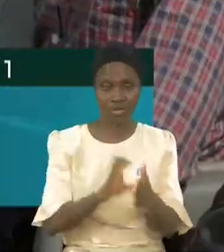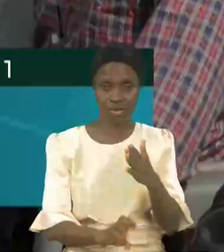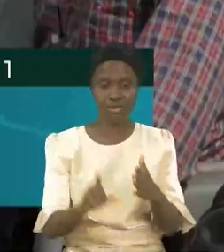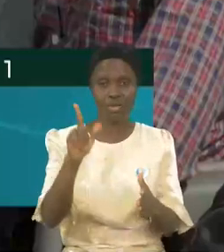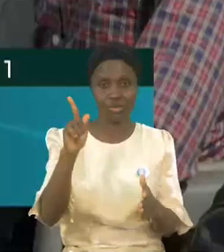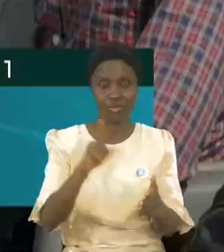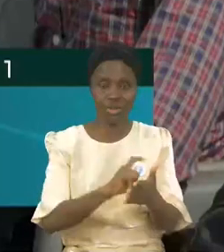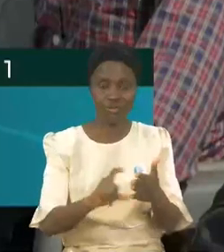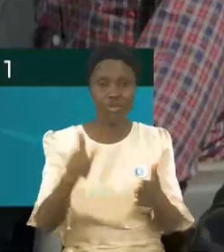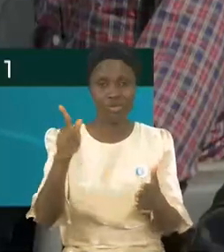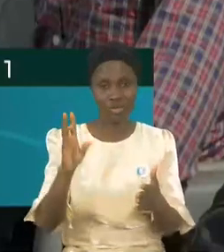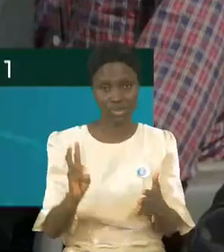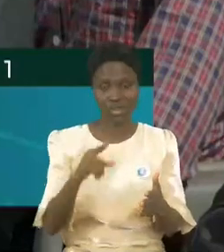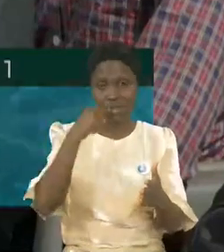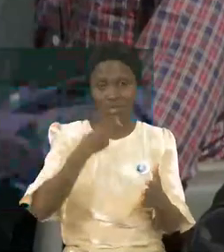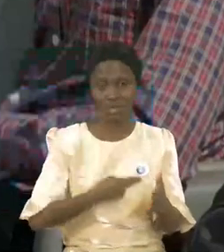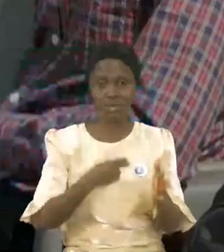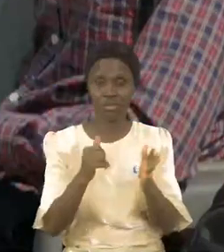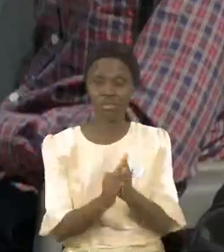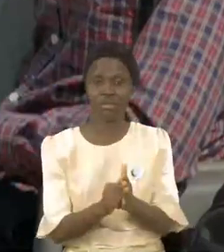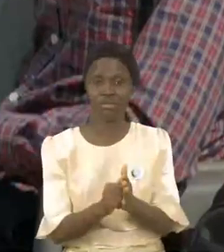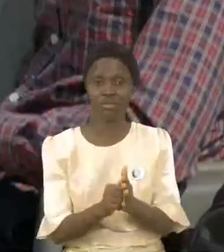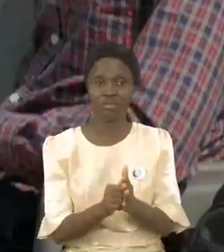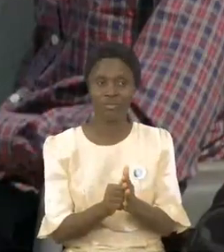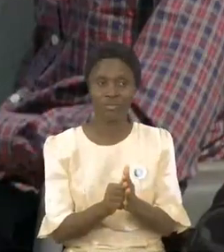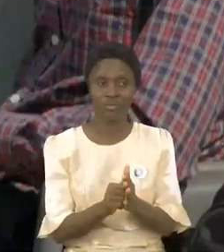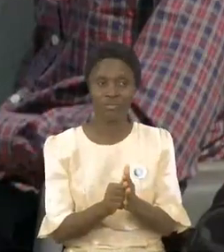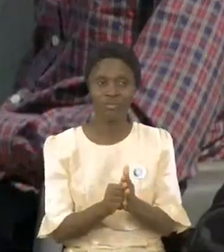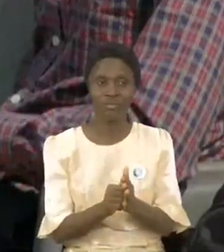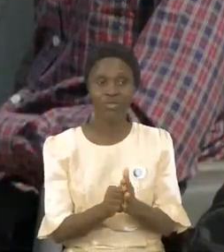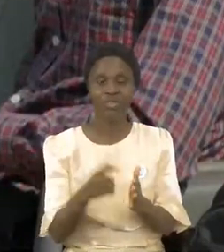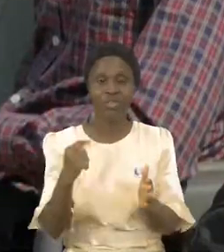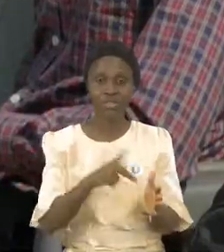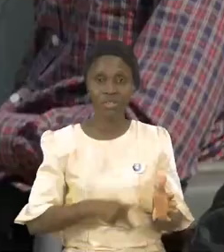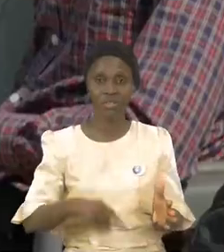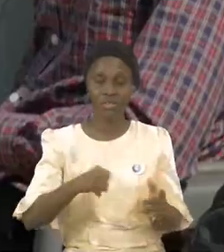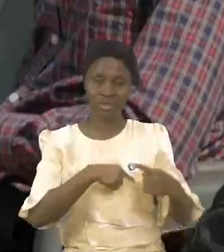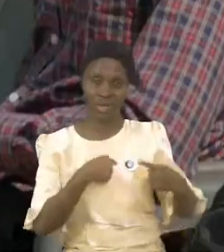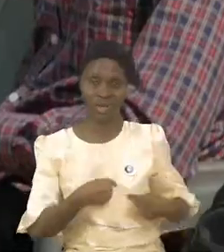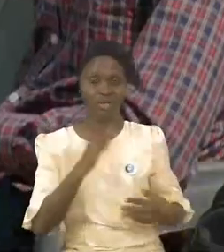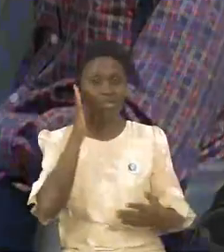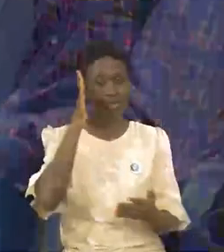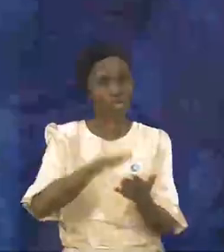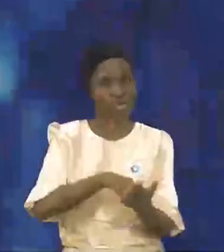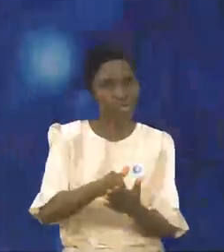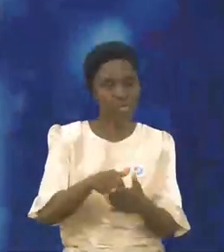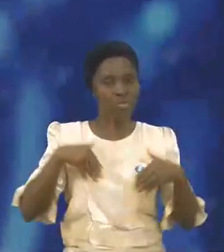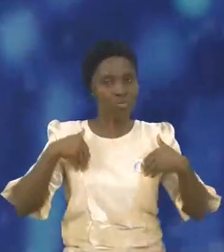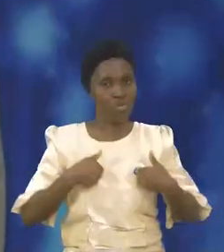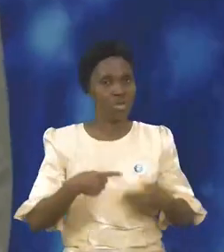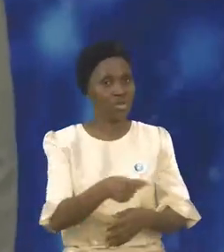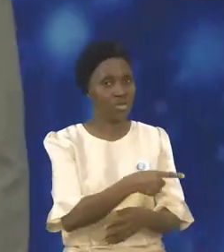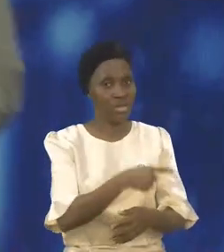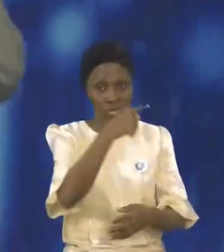tremblements de terre, des choses variées. Et Luc 21, 26 dit que les hommes,